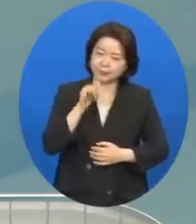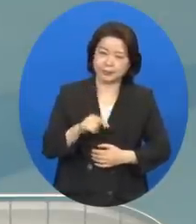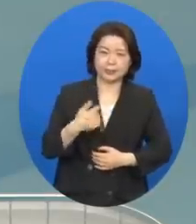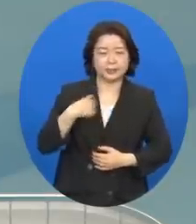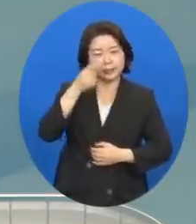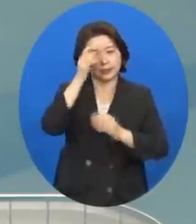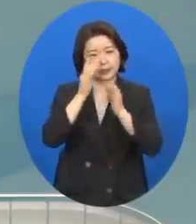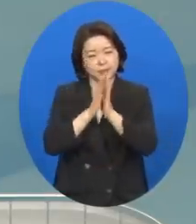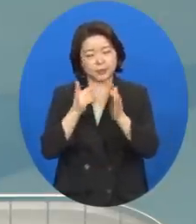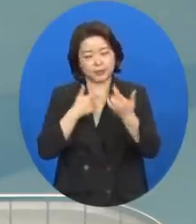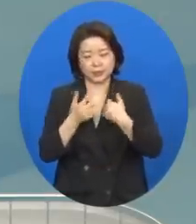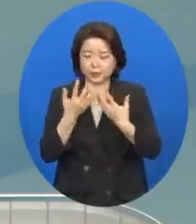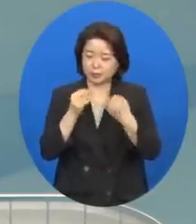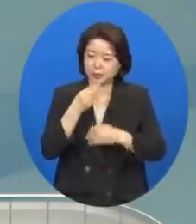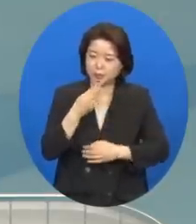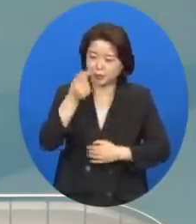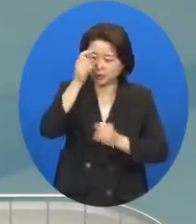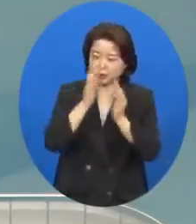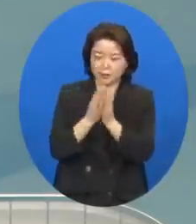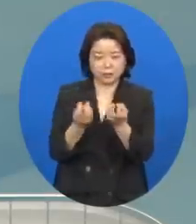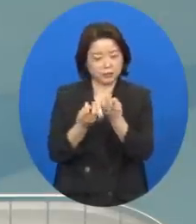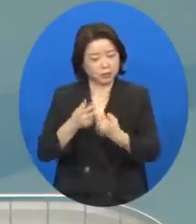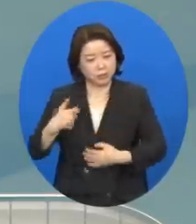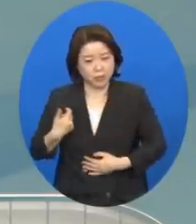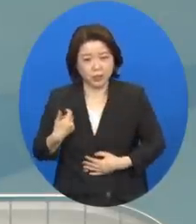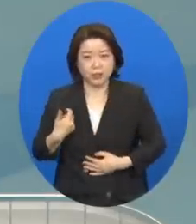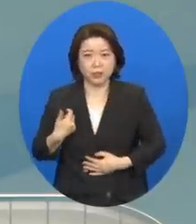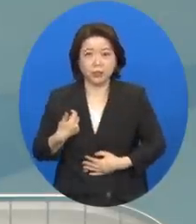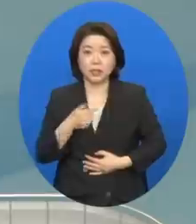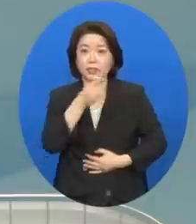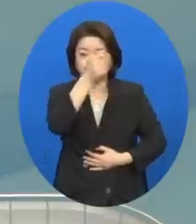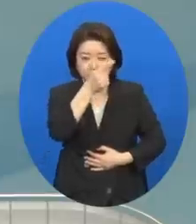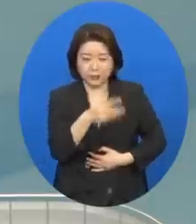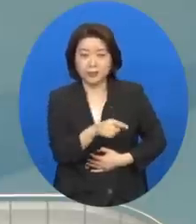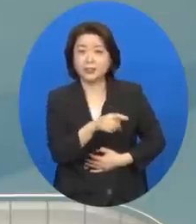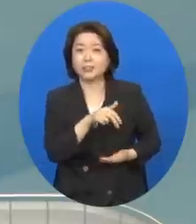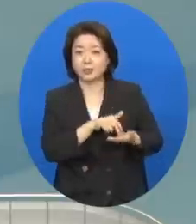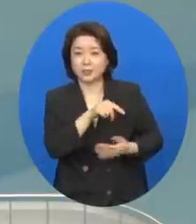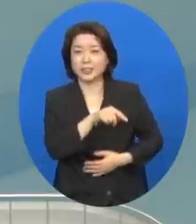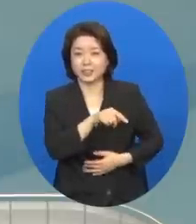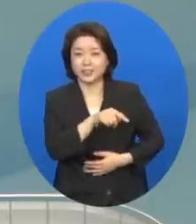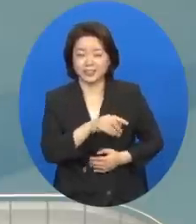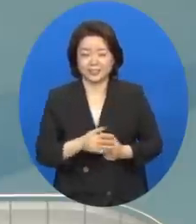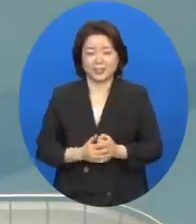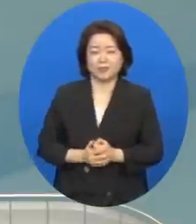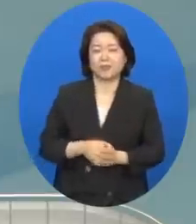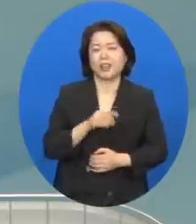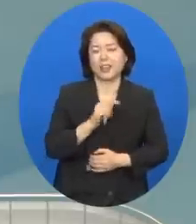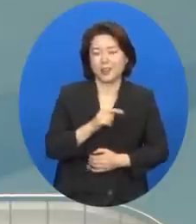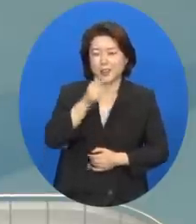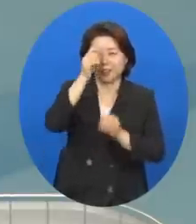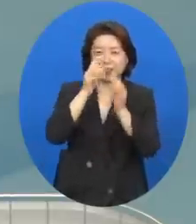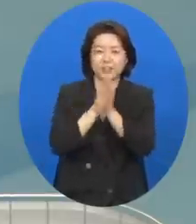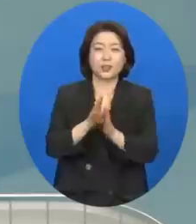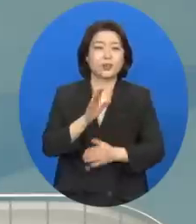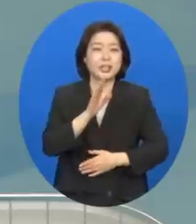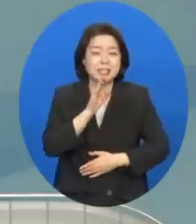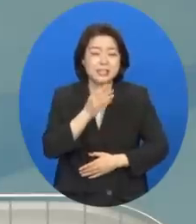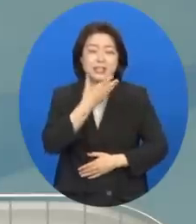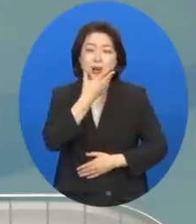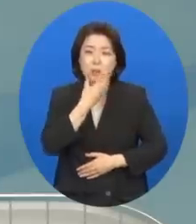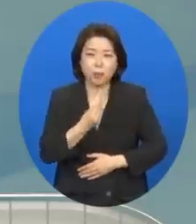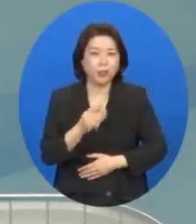별로 없는데 난 기도할 줄도 모르는데 그건 기도의 진짜 복이